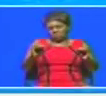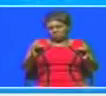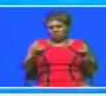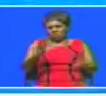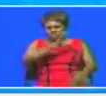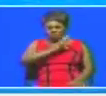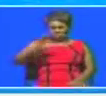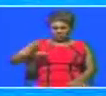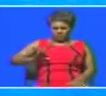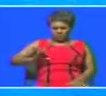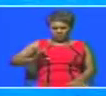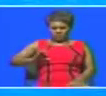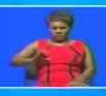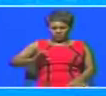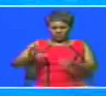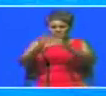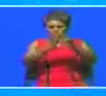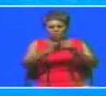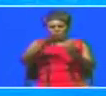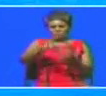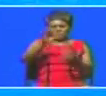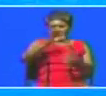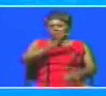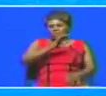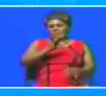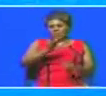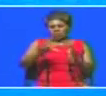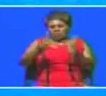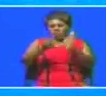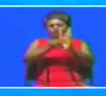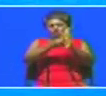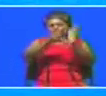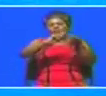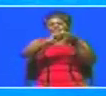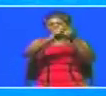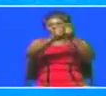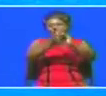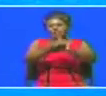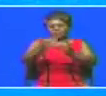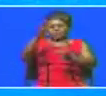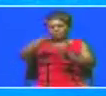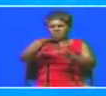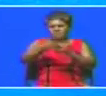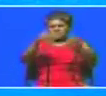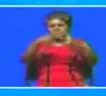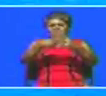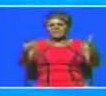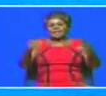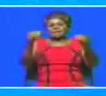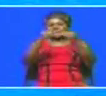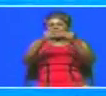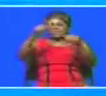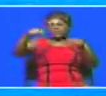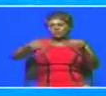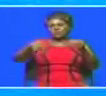Kamati ya pamoja iliyobuniwa kupokea maoni kutoka kwa umma kuhusu mswada wa kufanyia marekebisho sheria za uchaguzi imeanza vikao vyake hii leo